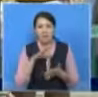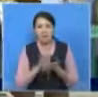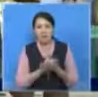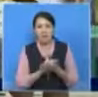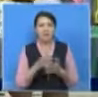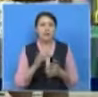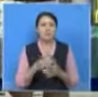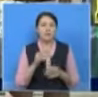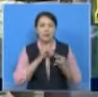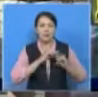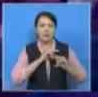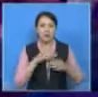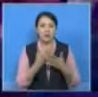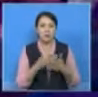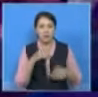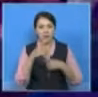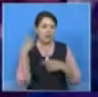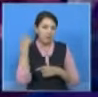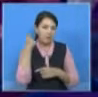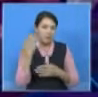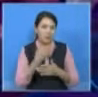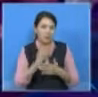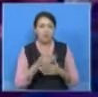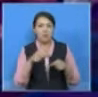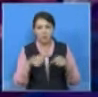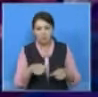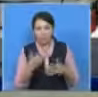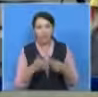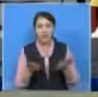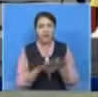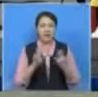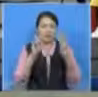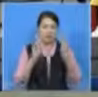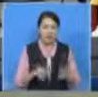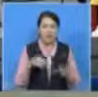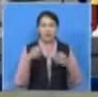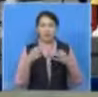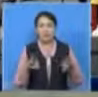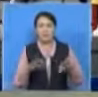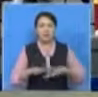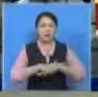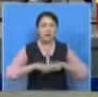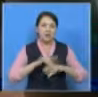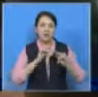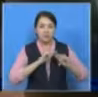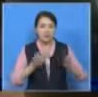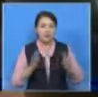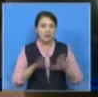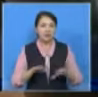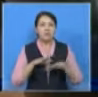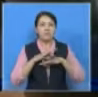арқылы тұрақты еңбек орнын ұсынып, берешегінен құтылуды талап етуге құқылы. Бұл үшін арнайы бос жұмыс орындар жәрмеңкесін ұйымдастырады.